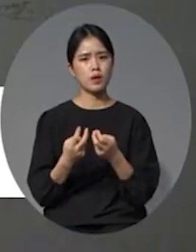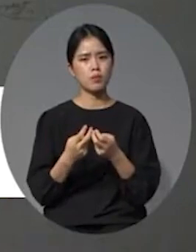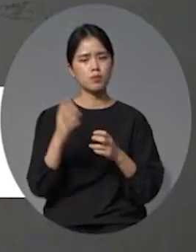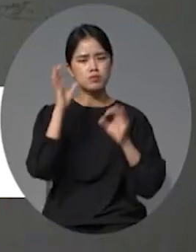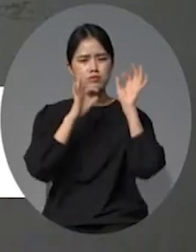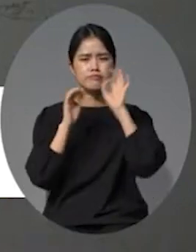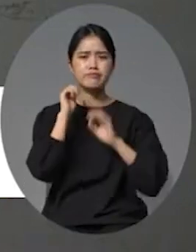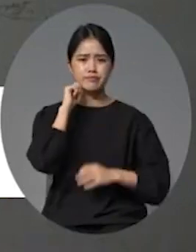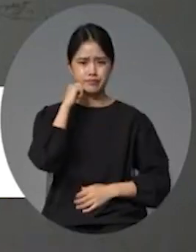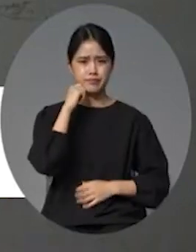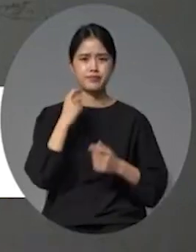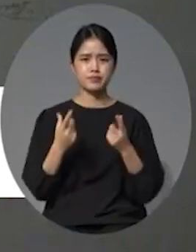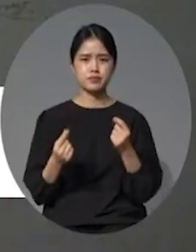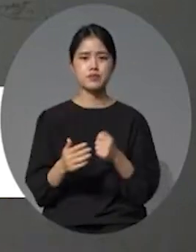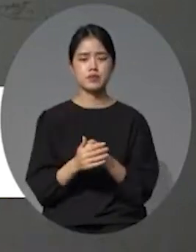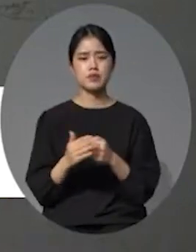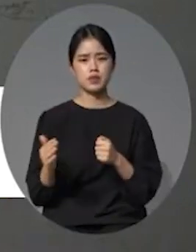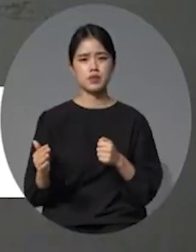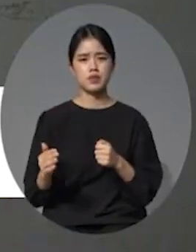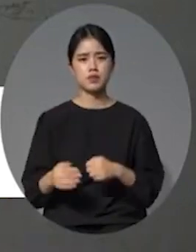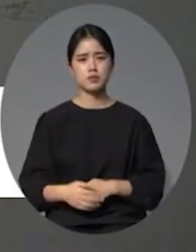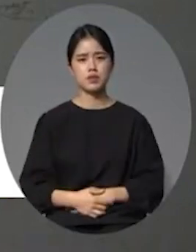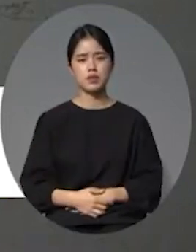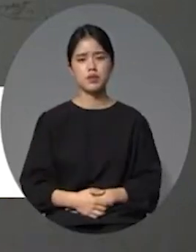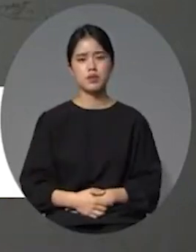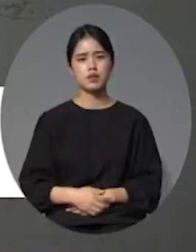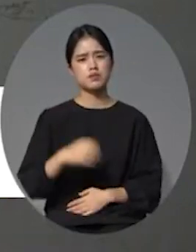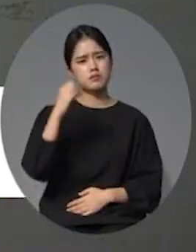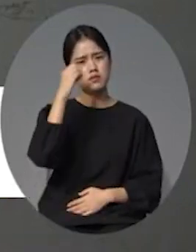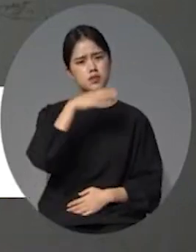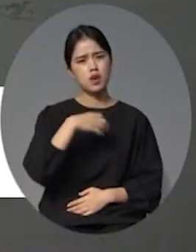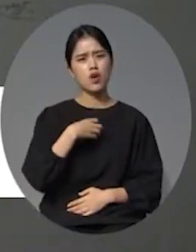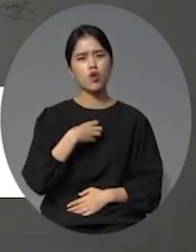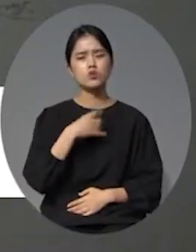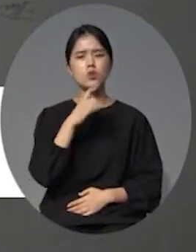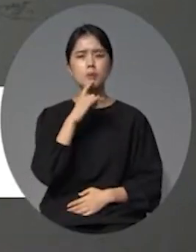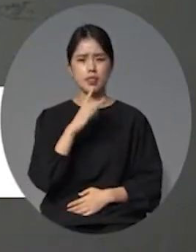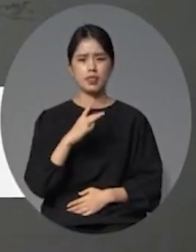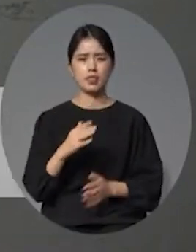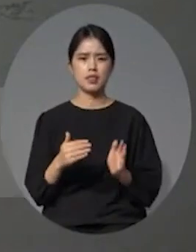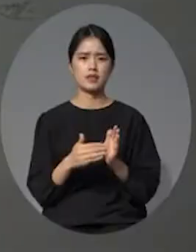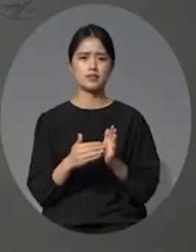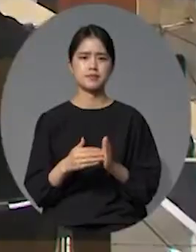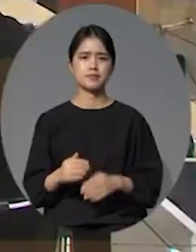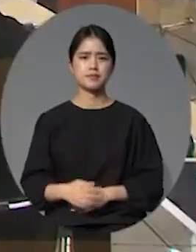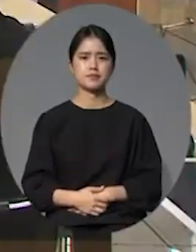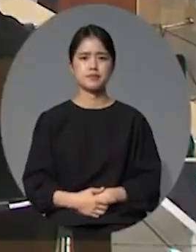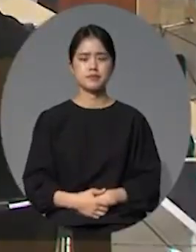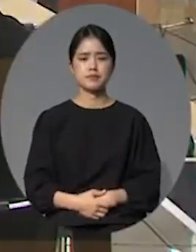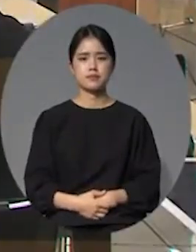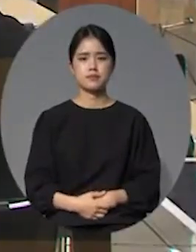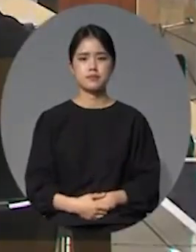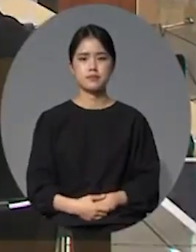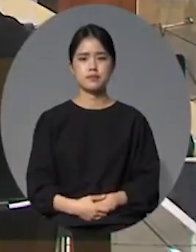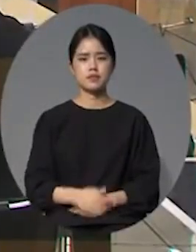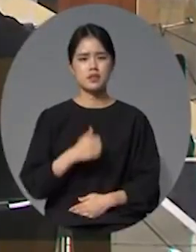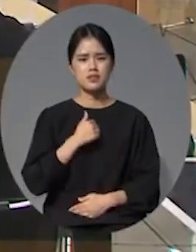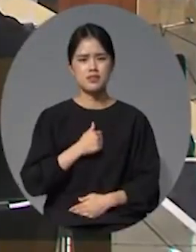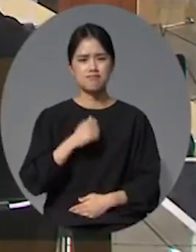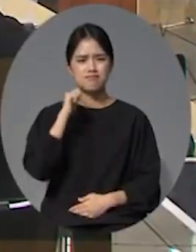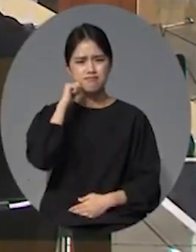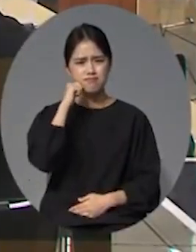잡고 있으니까 그냥 걱정만 악수 않는것 같아요 2 참다 못한